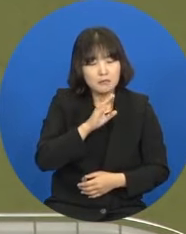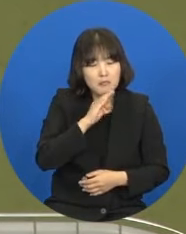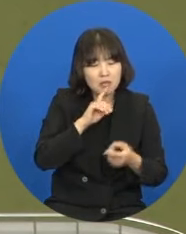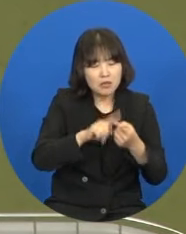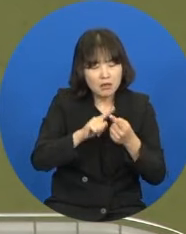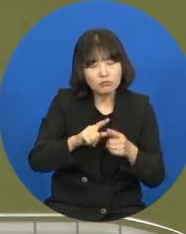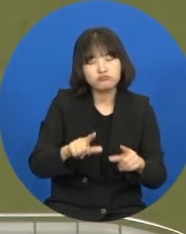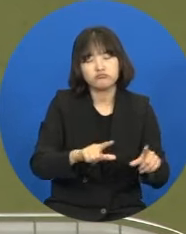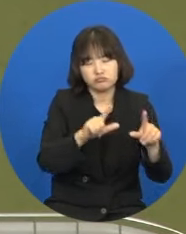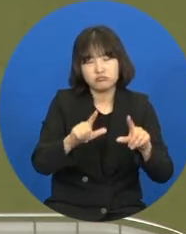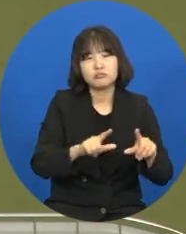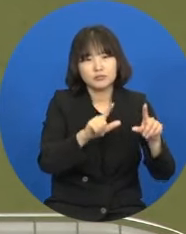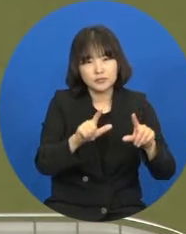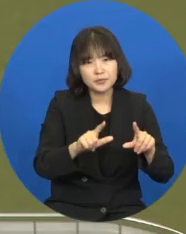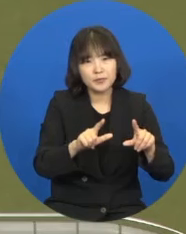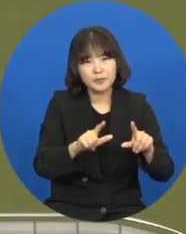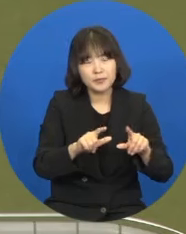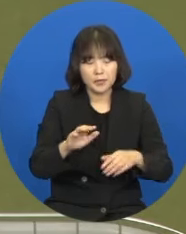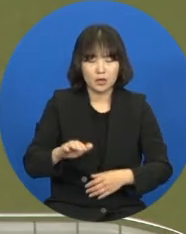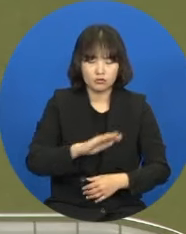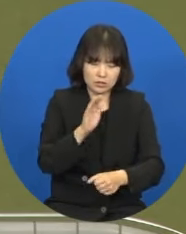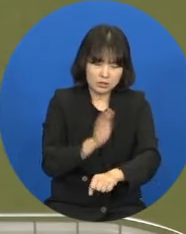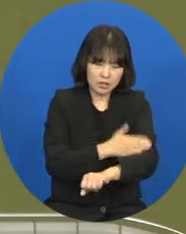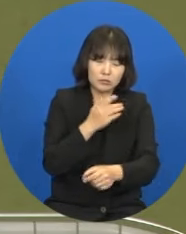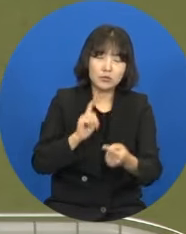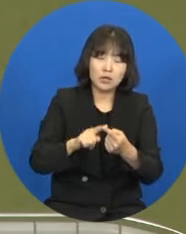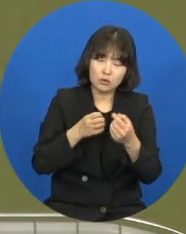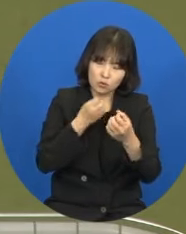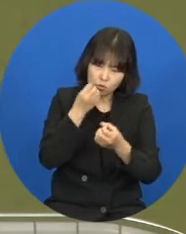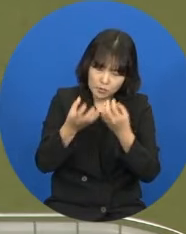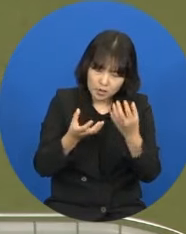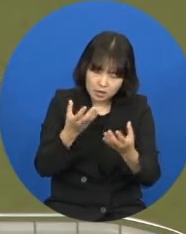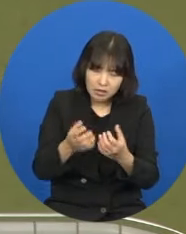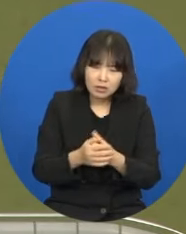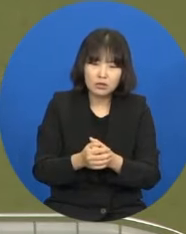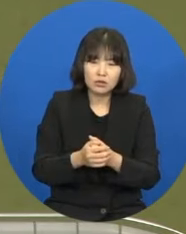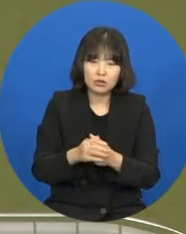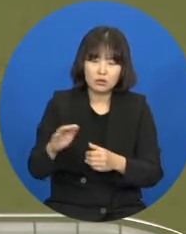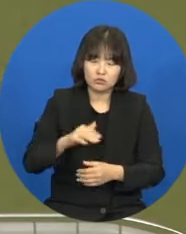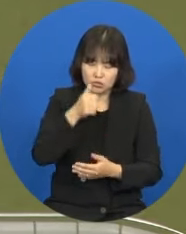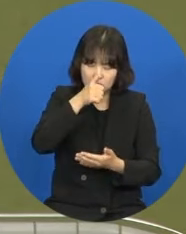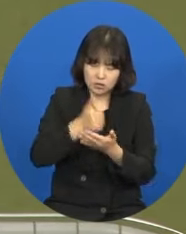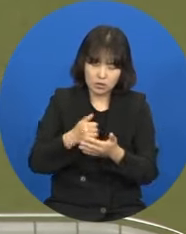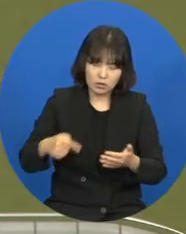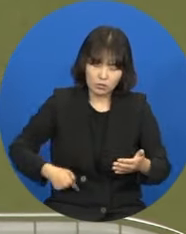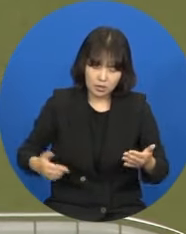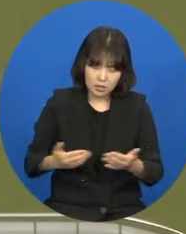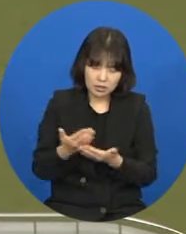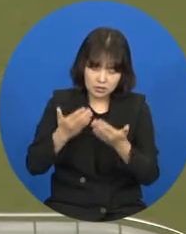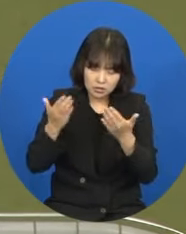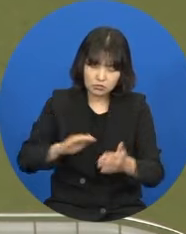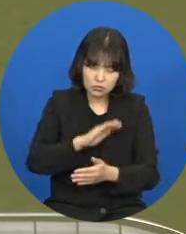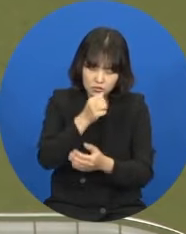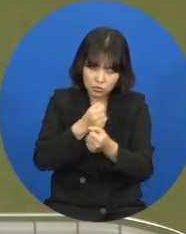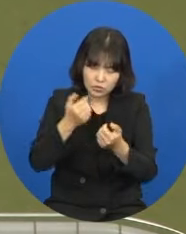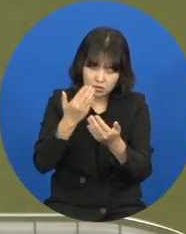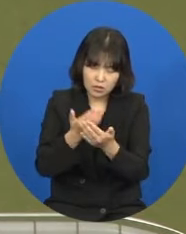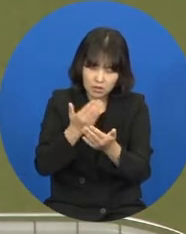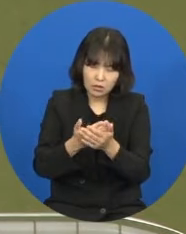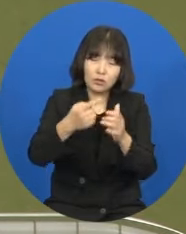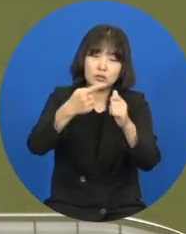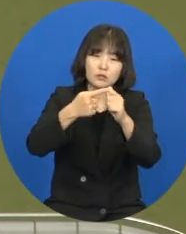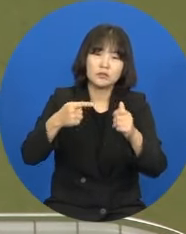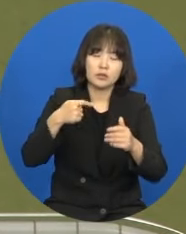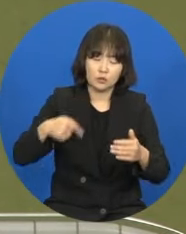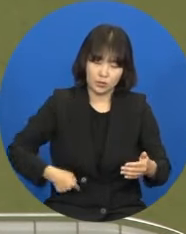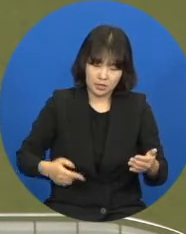되어가고 있습니다 우리의 잘못임을 고백하며 우리의 죄임을이 시간 회개하오니 우리를 용서해 달라고 우리 첫 번째는 회개